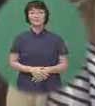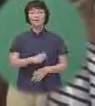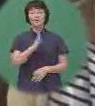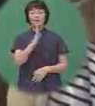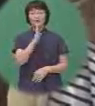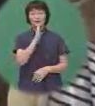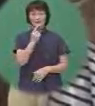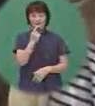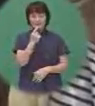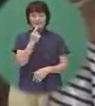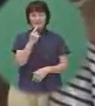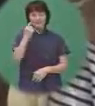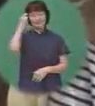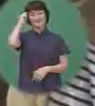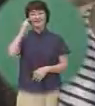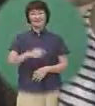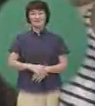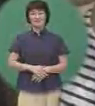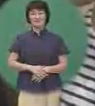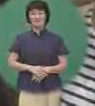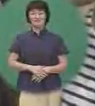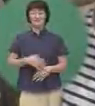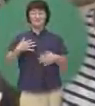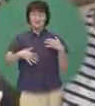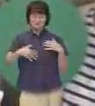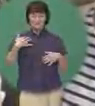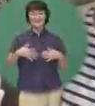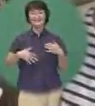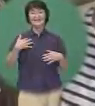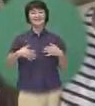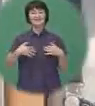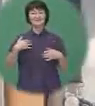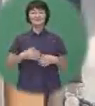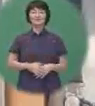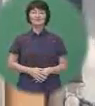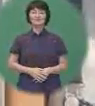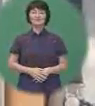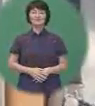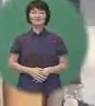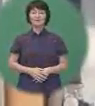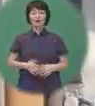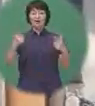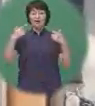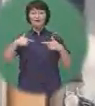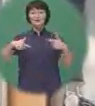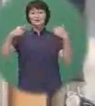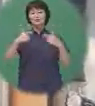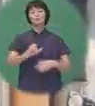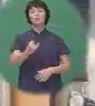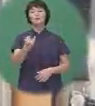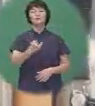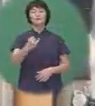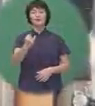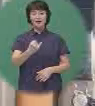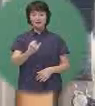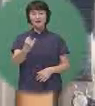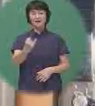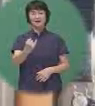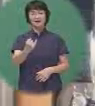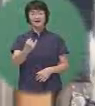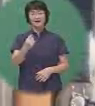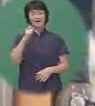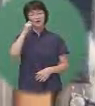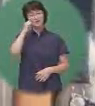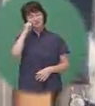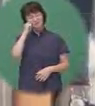本当にって感じでした。とても嬉しいです。なんかいつも来てるから